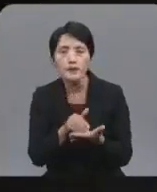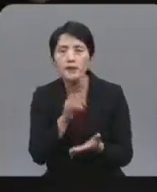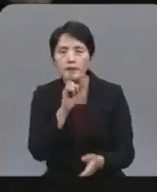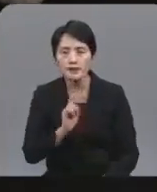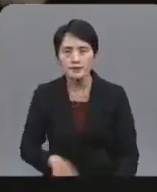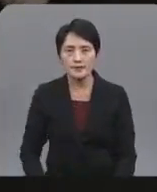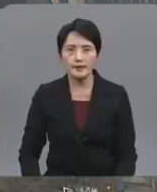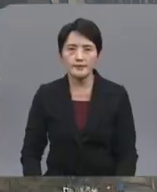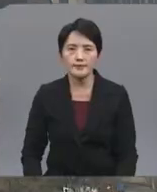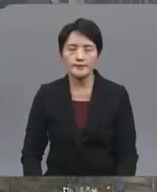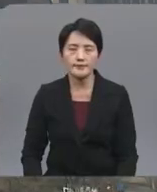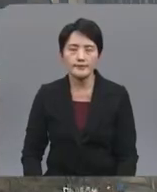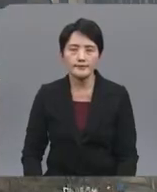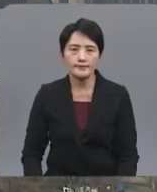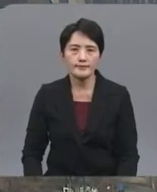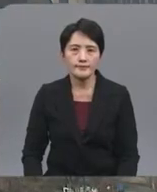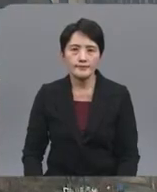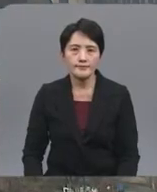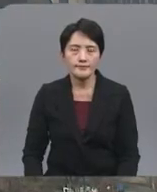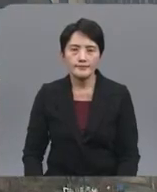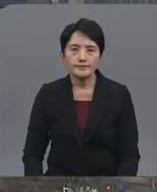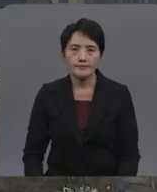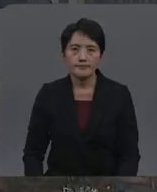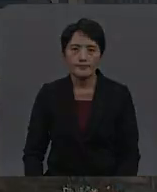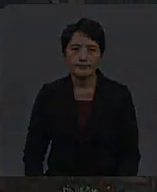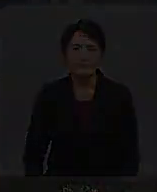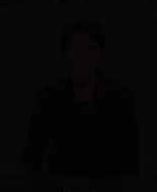từ 30 phút trước khi Chính phủ công bố giải pháp